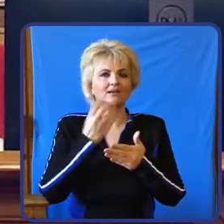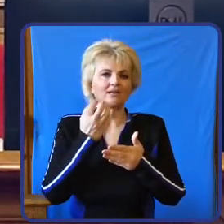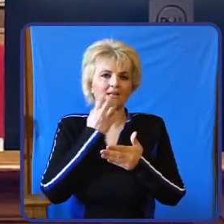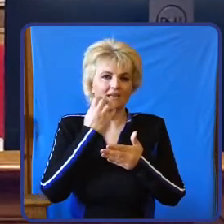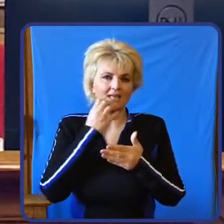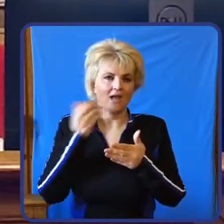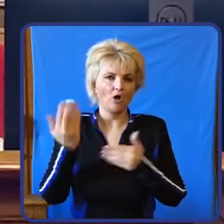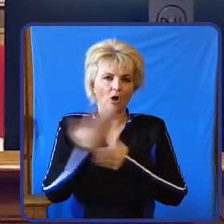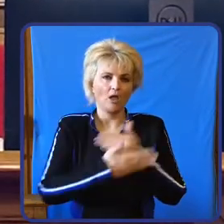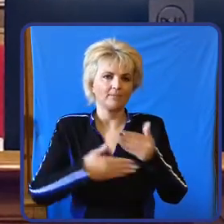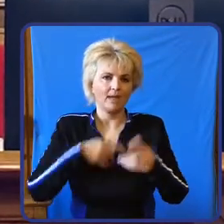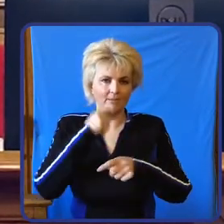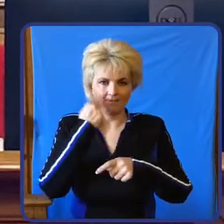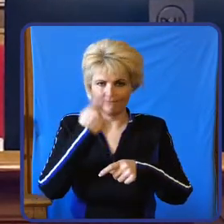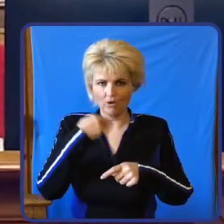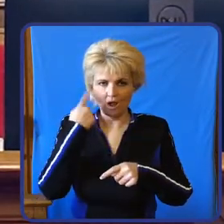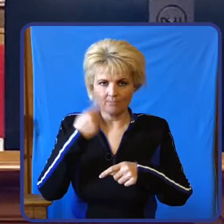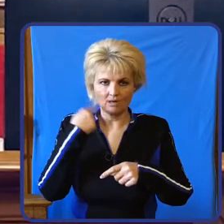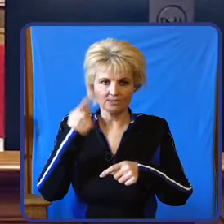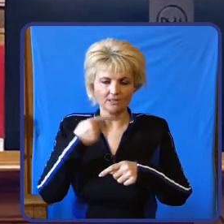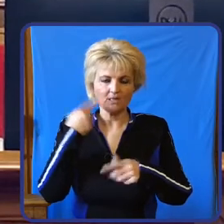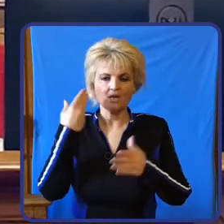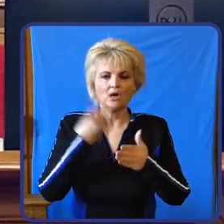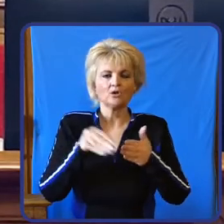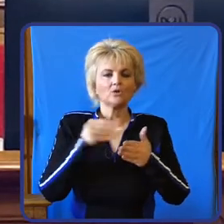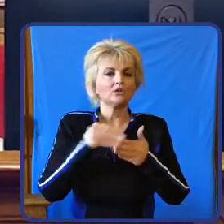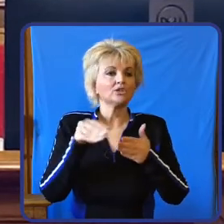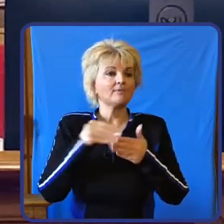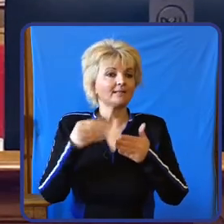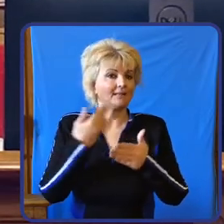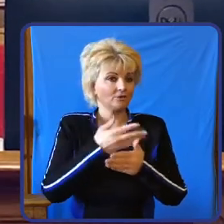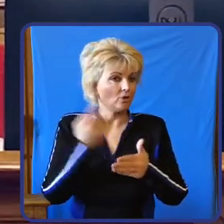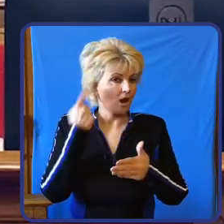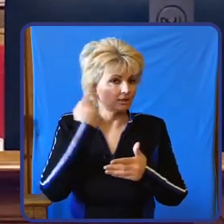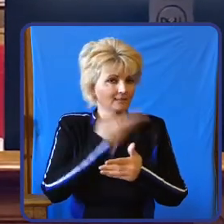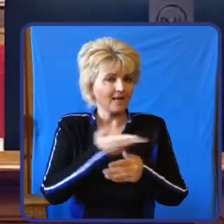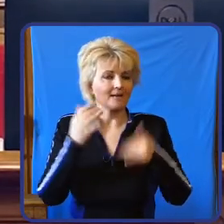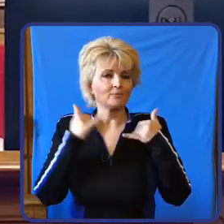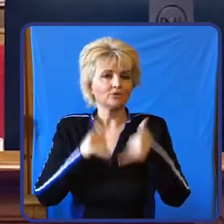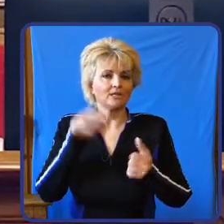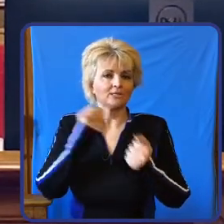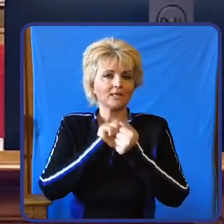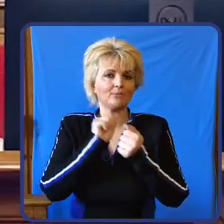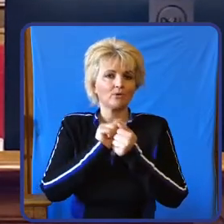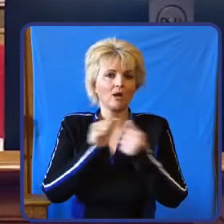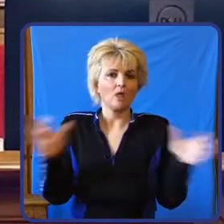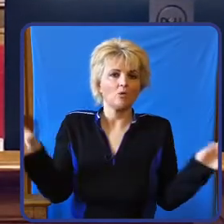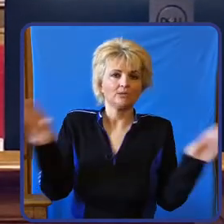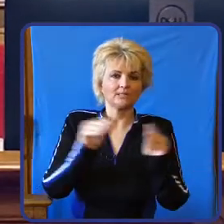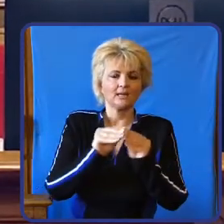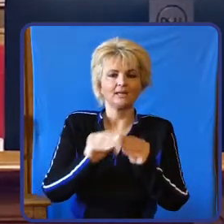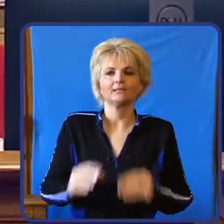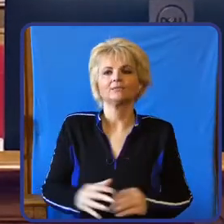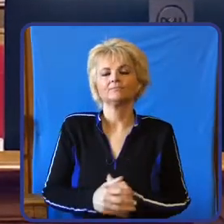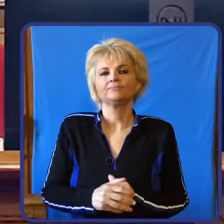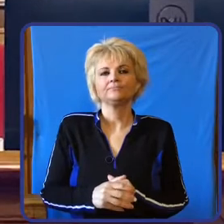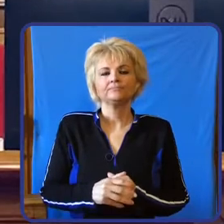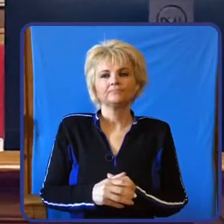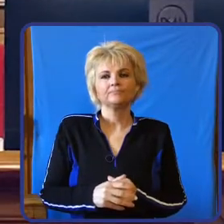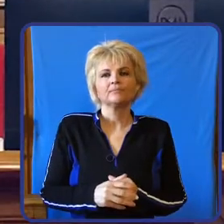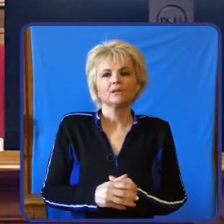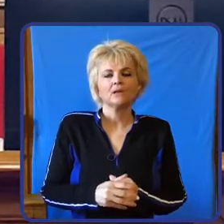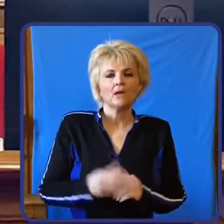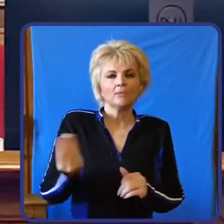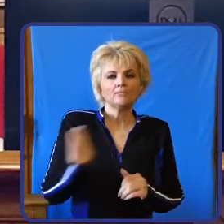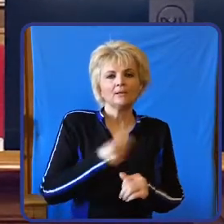meg. Nyilvánvaló a költségvetés, ahogy hallhatták is, ezzel a jelenlegi számokkal összeállt. Hogy mire van